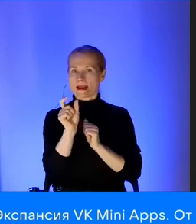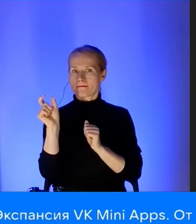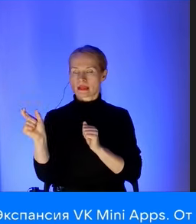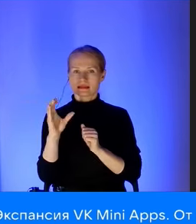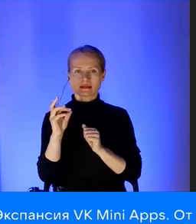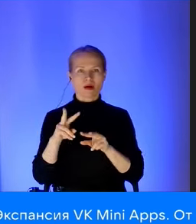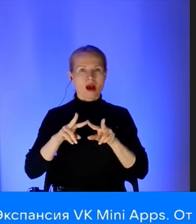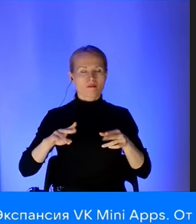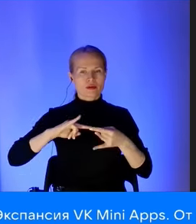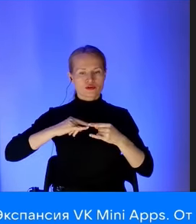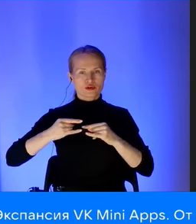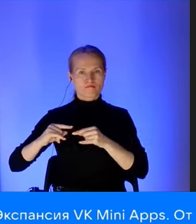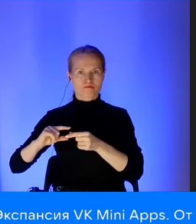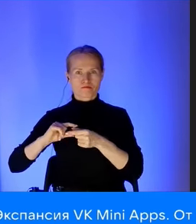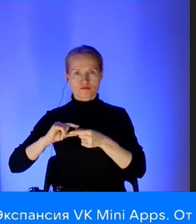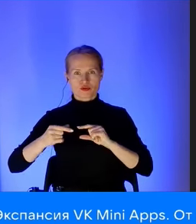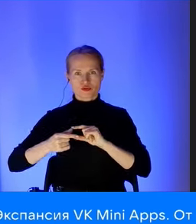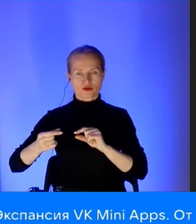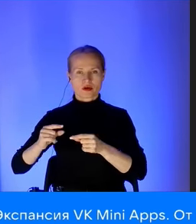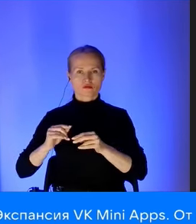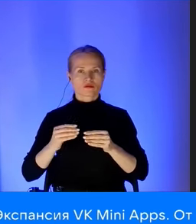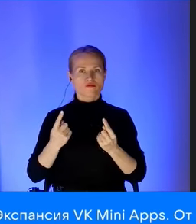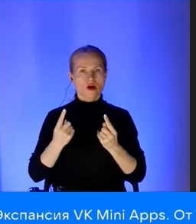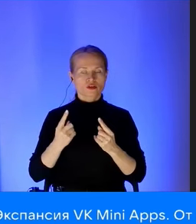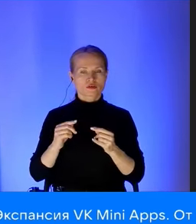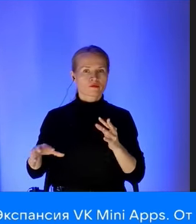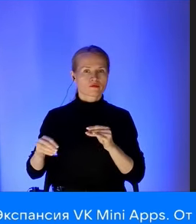является кирпичиком, который важен для того, чтобы